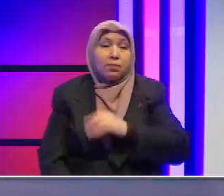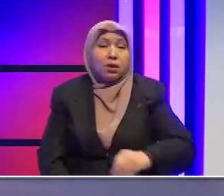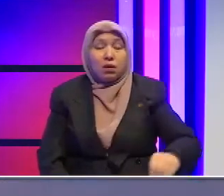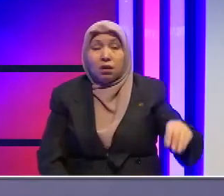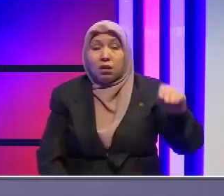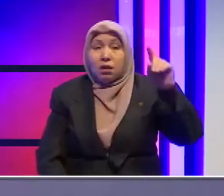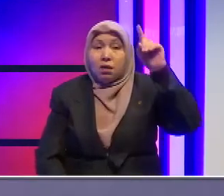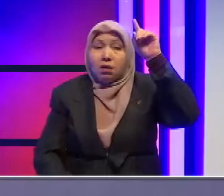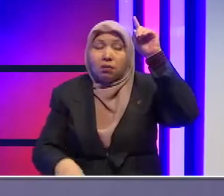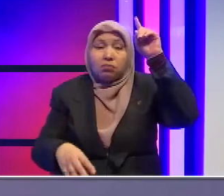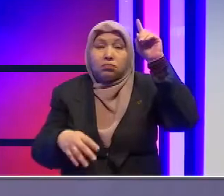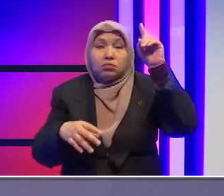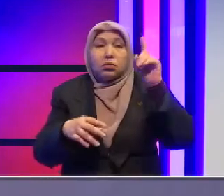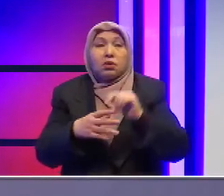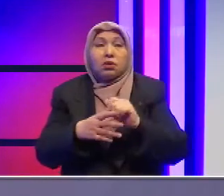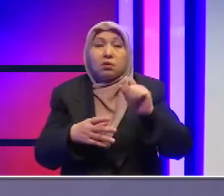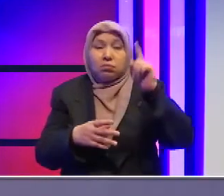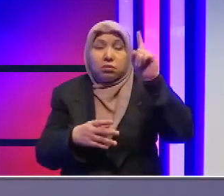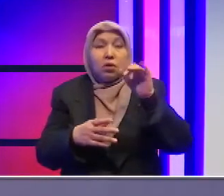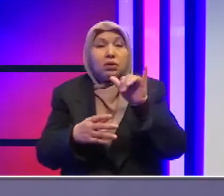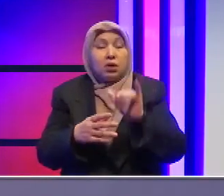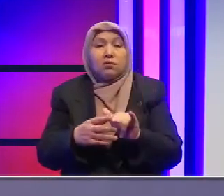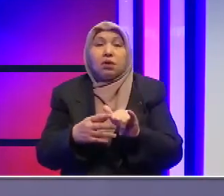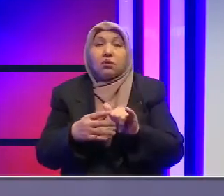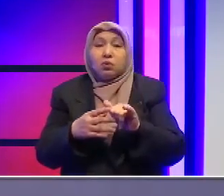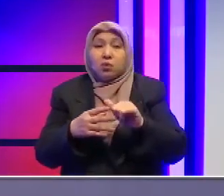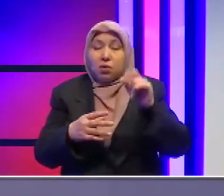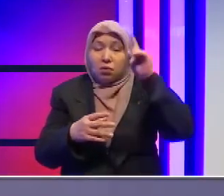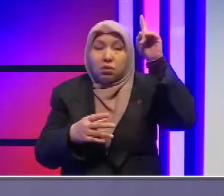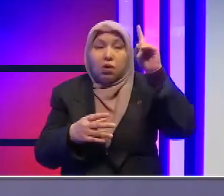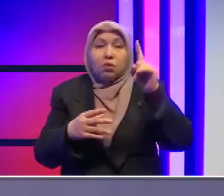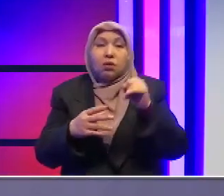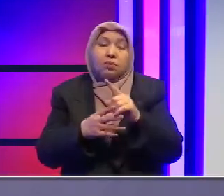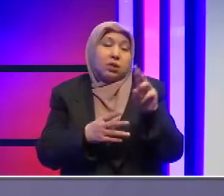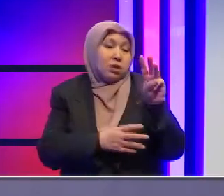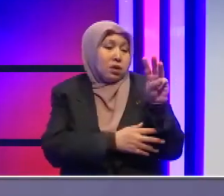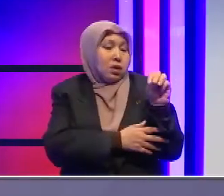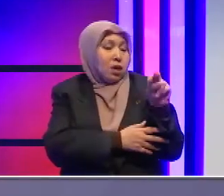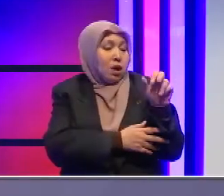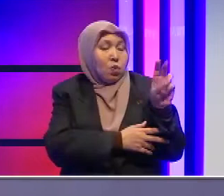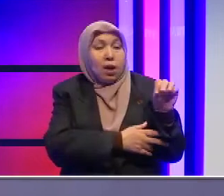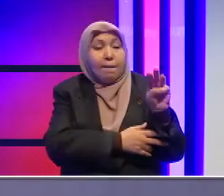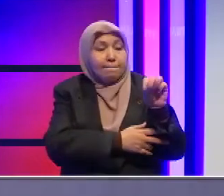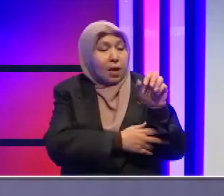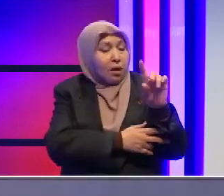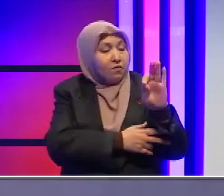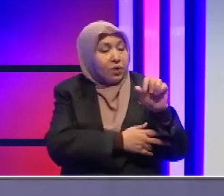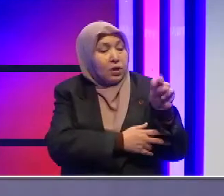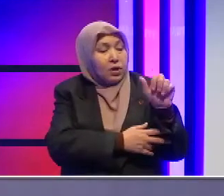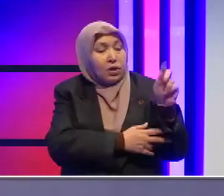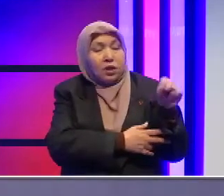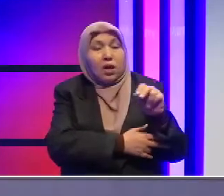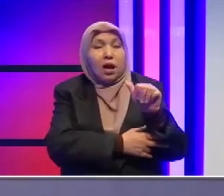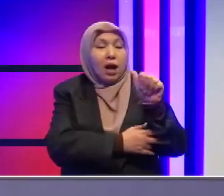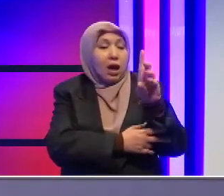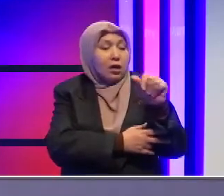إنا عبيدك بنو عبيدك بنو إمائك نواصينا بيدك ماض فينا حكمك